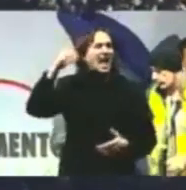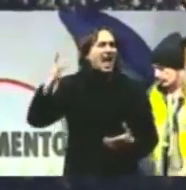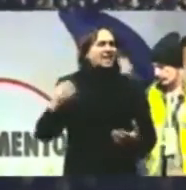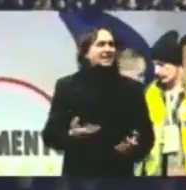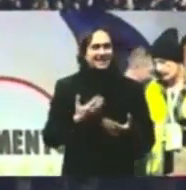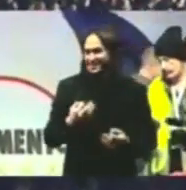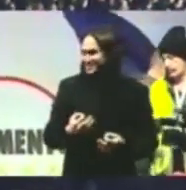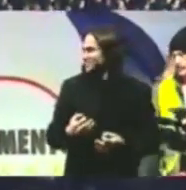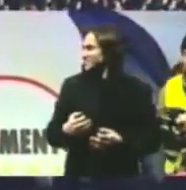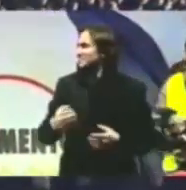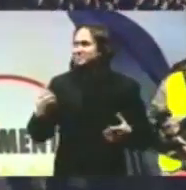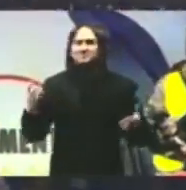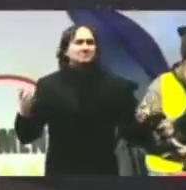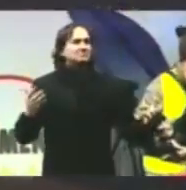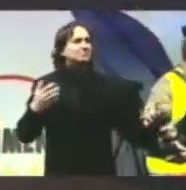Io sono